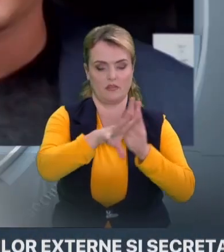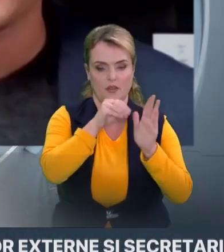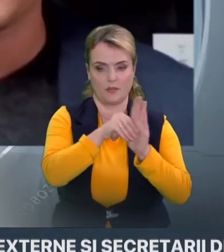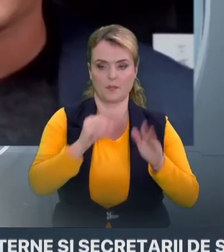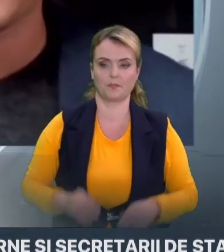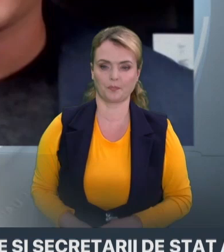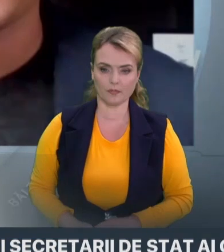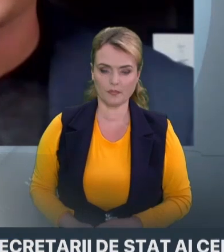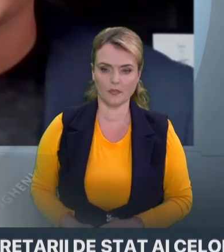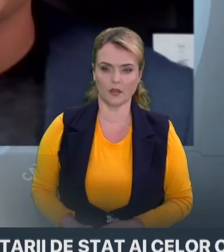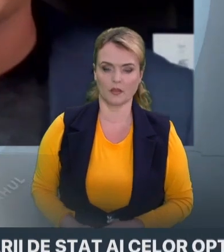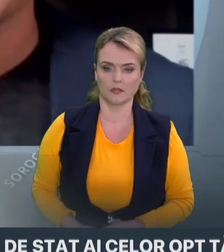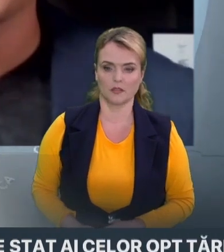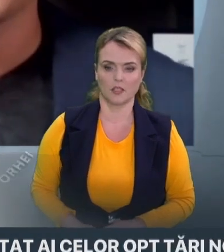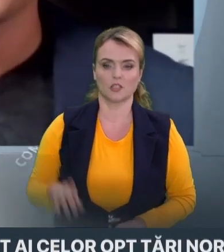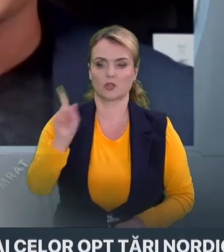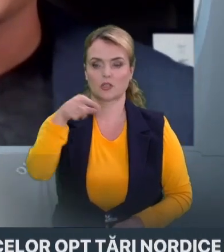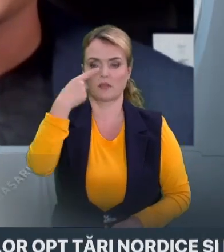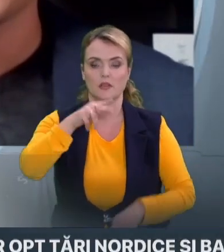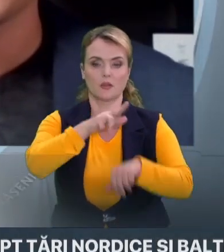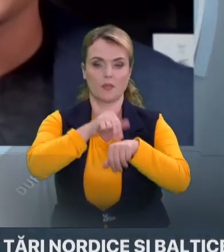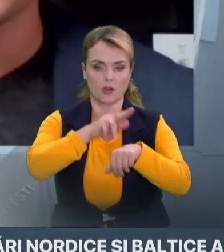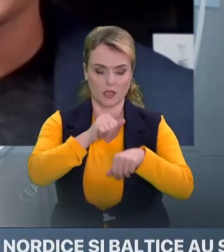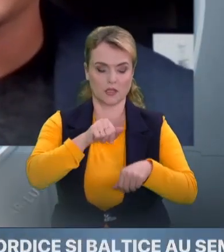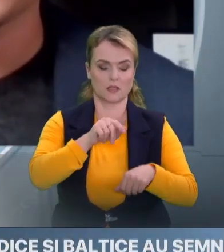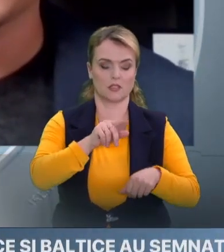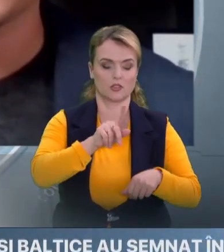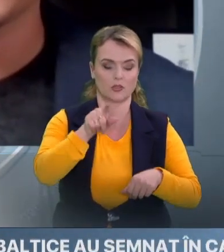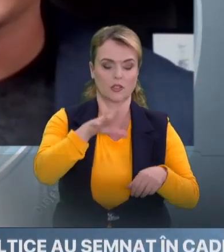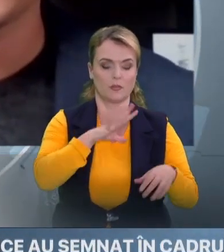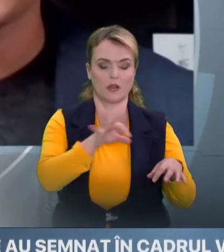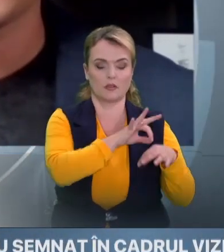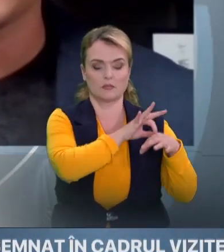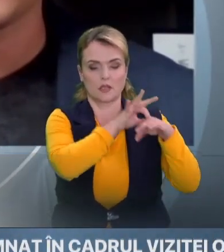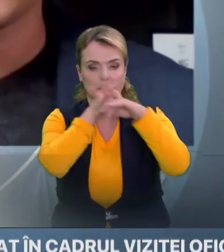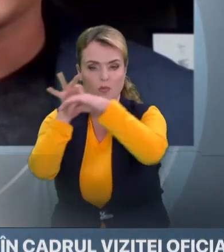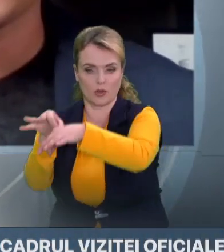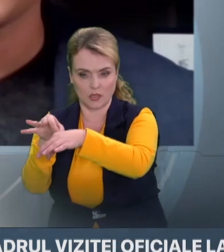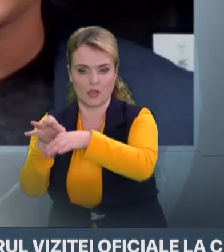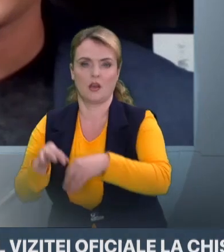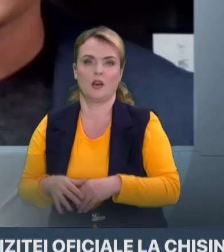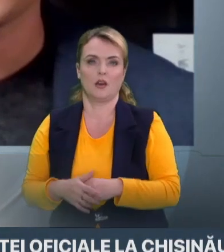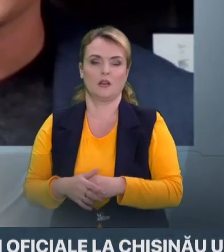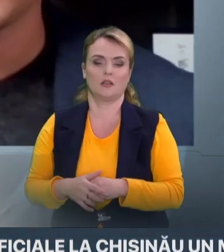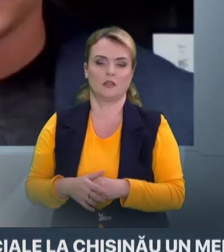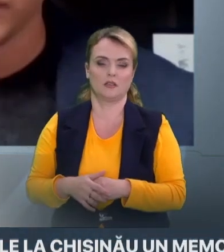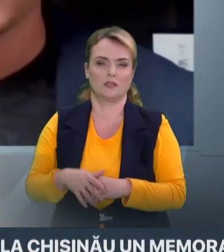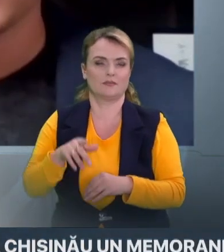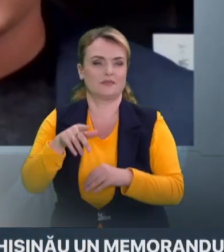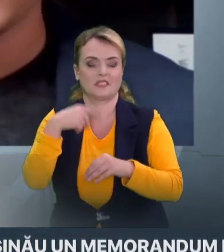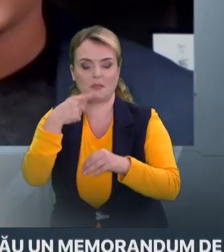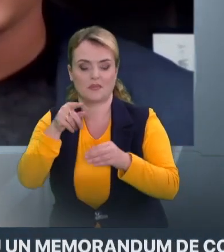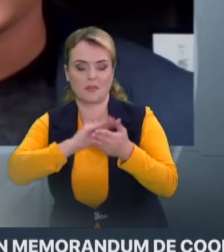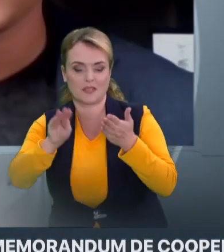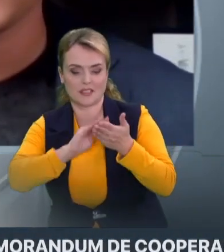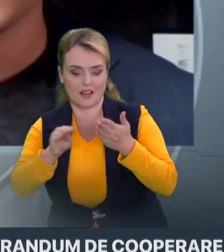Avem această fabulă, care spun polițiștii că erau transportați sub pretextul unor activități